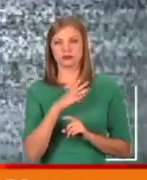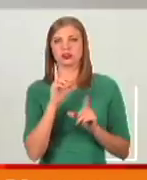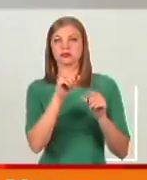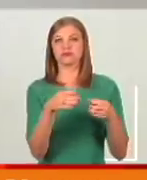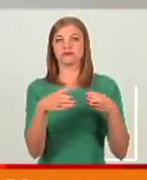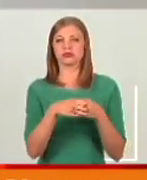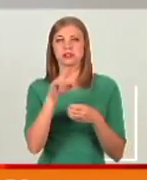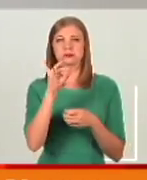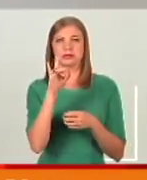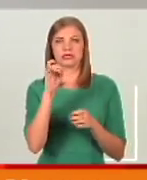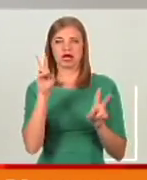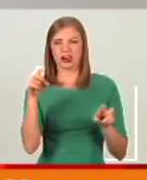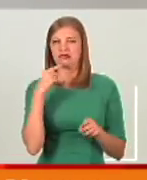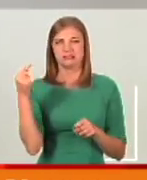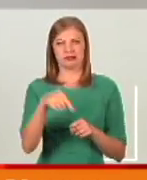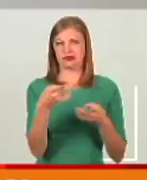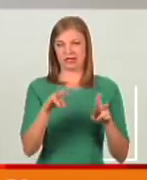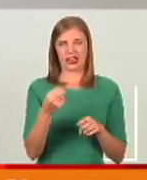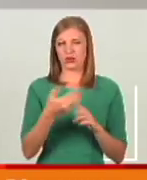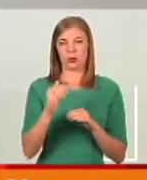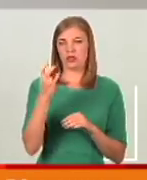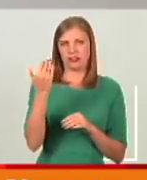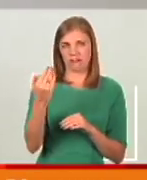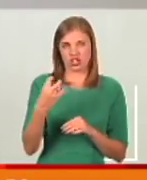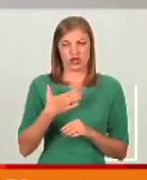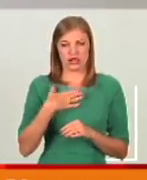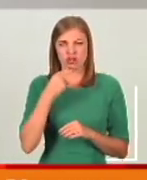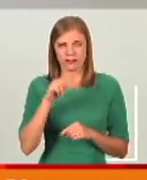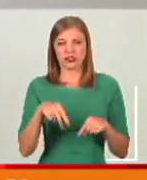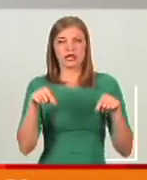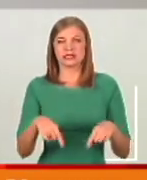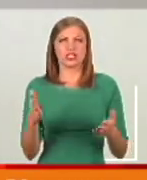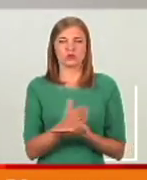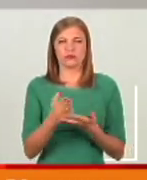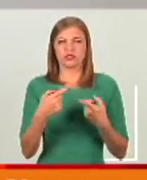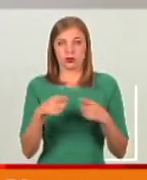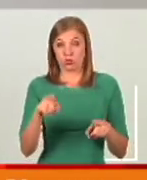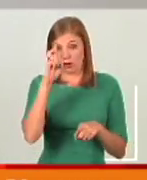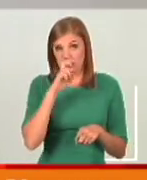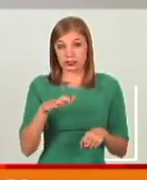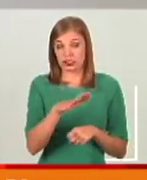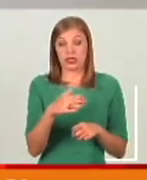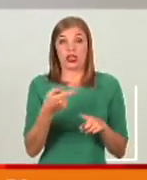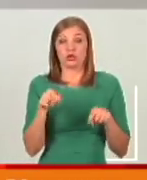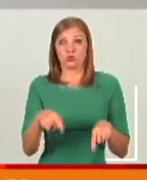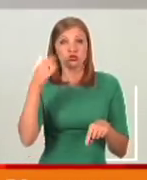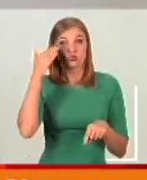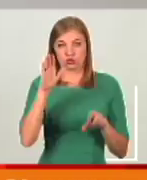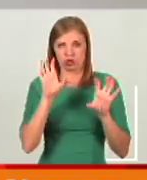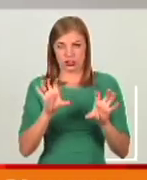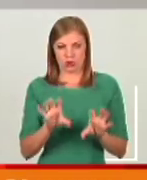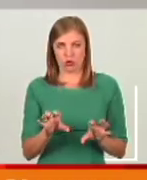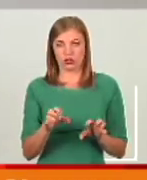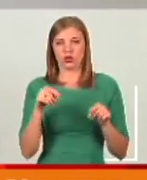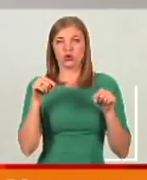«Призрак». Не стоит сюда ехать, потому что это не ваша и не наша война. Здесь другой народ, здесь чужая страна, здесь чужие законы.